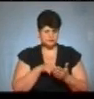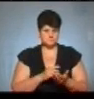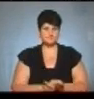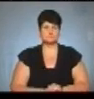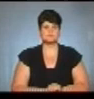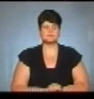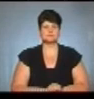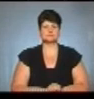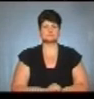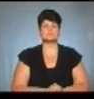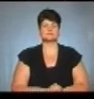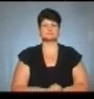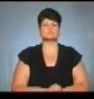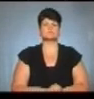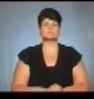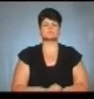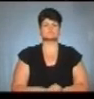вечора.